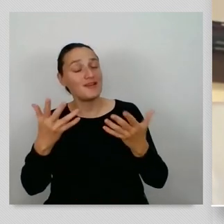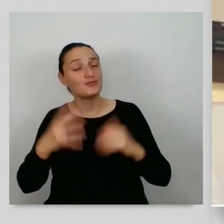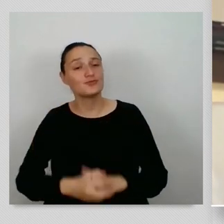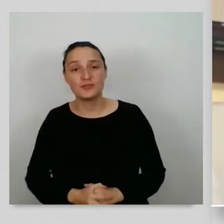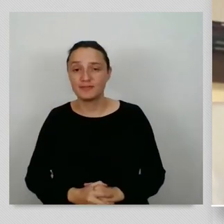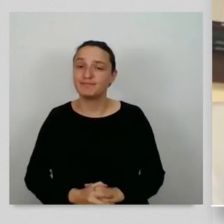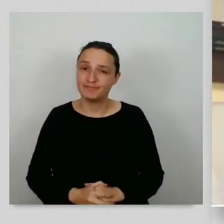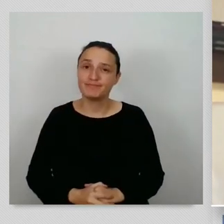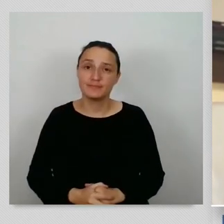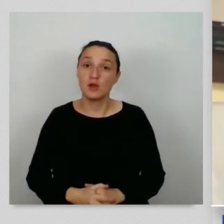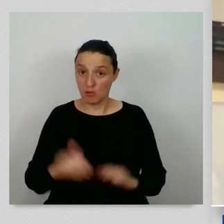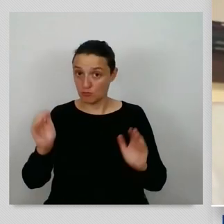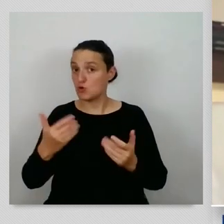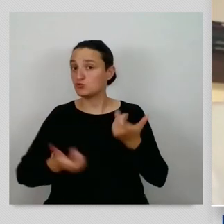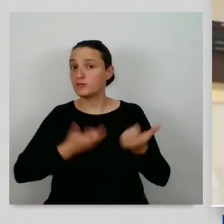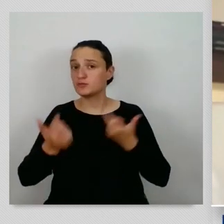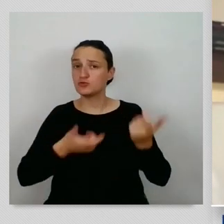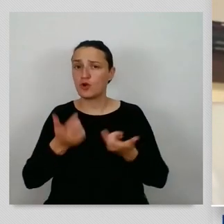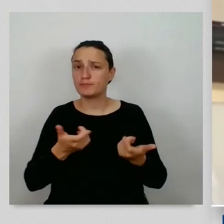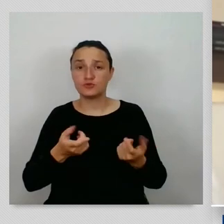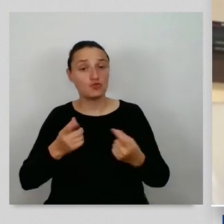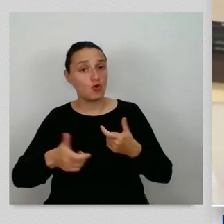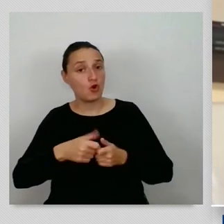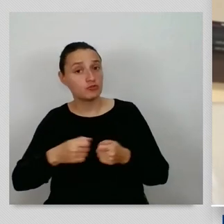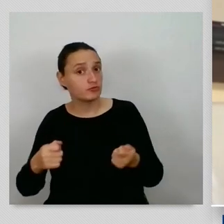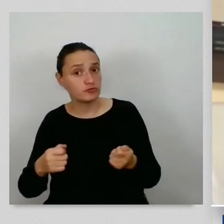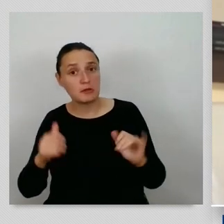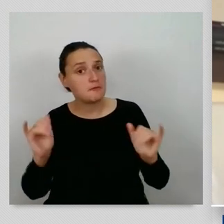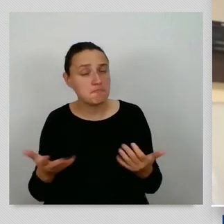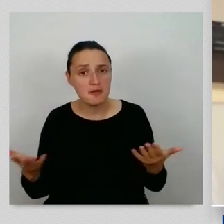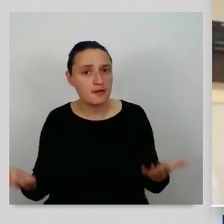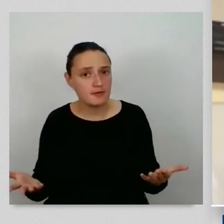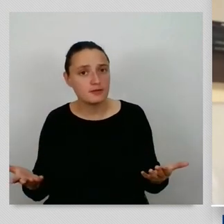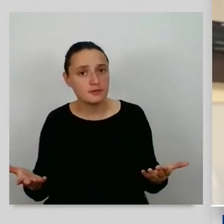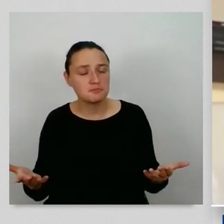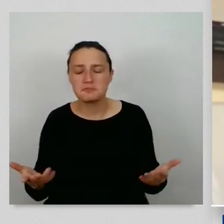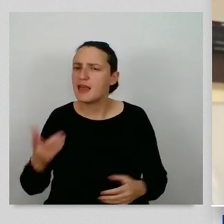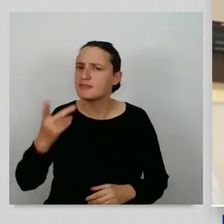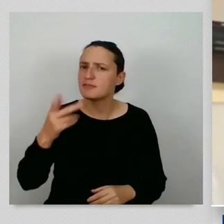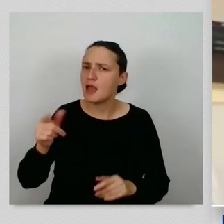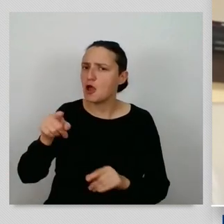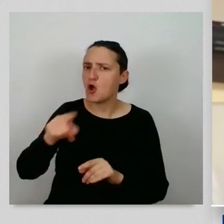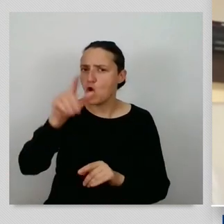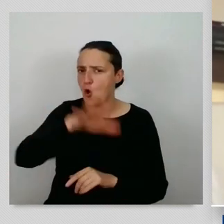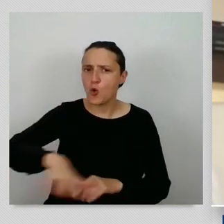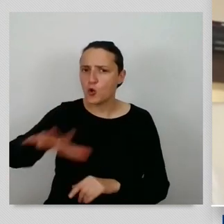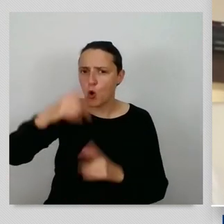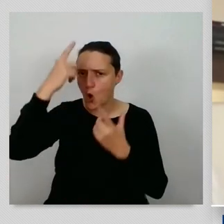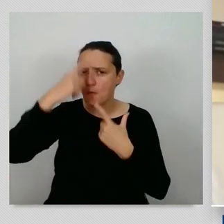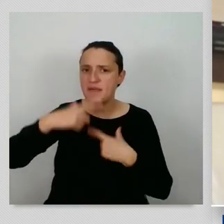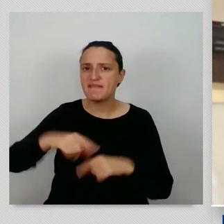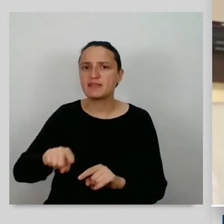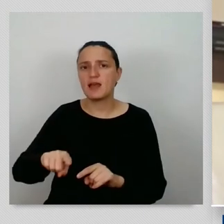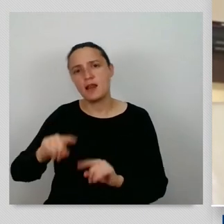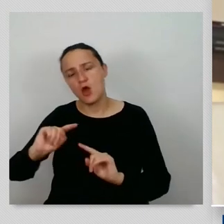możemy stworzyć takie rozwiązania, żeby to nie obywatele i nie